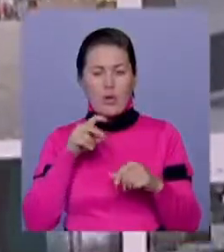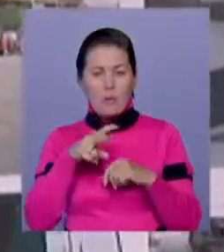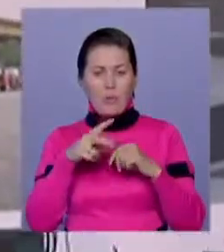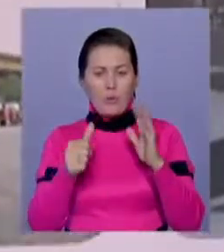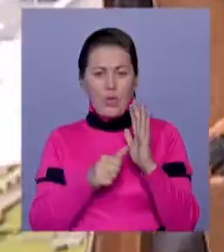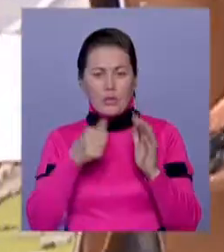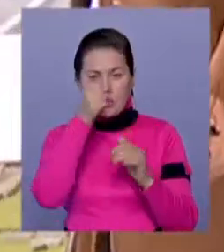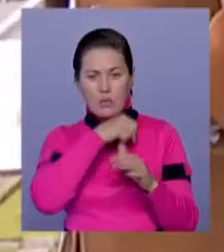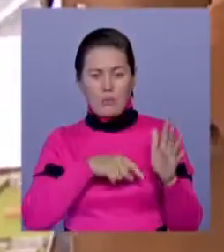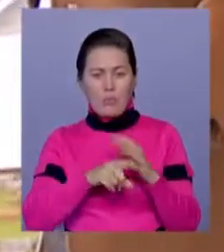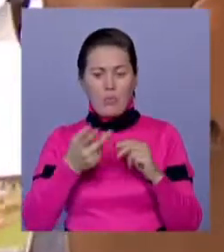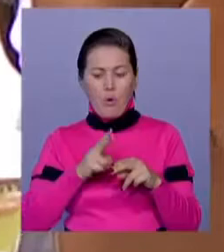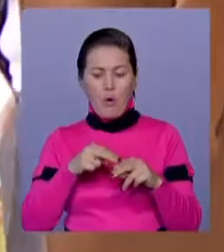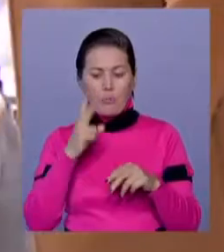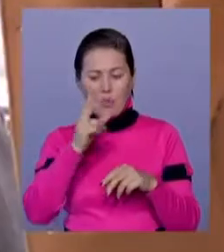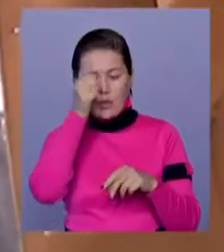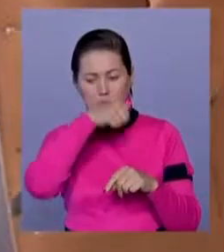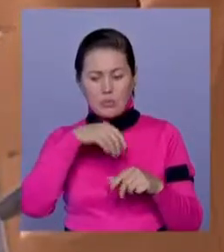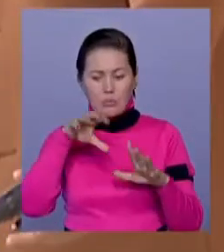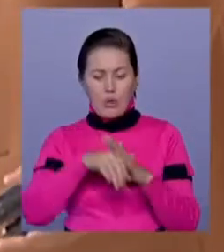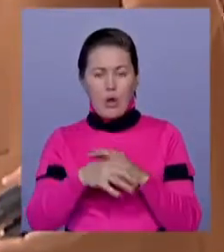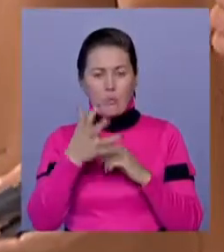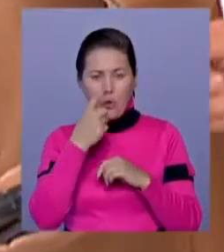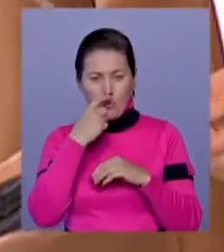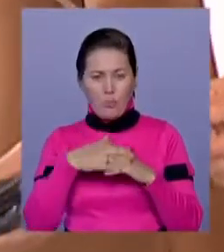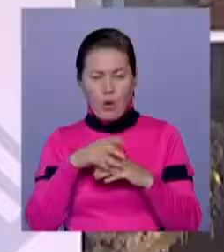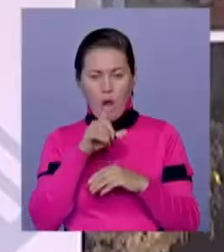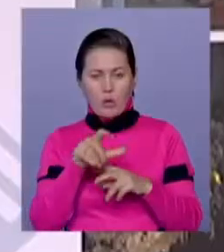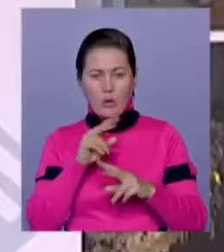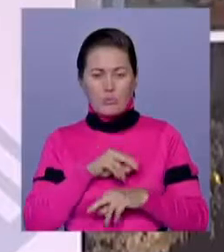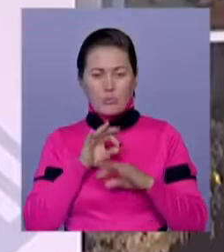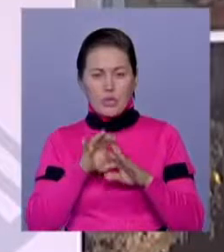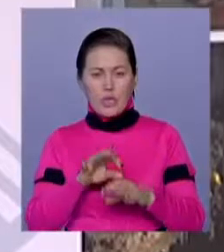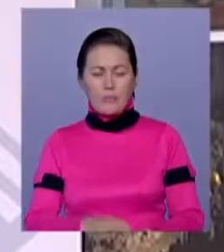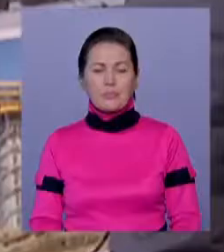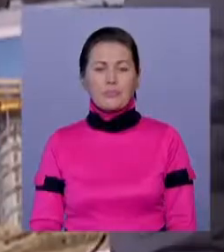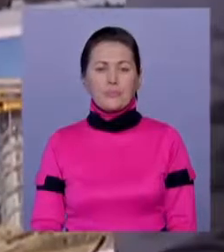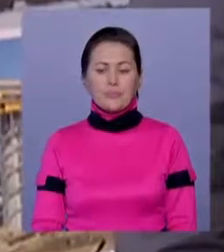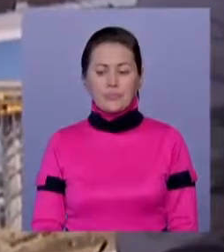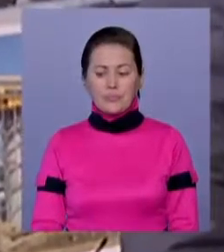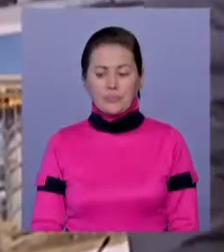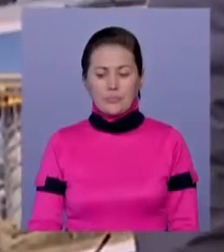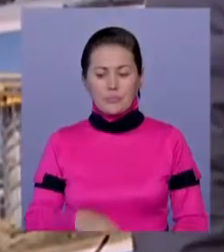жылы басталған болатын. 2 жыл ішінде мұнда 500-ге жуық адам жұмыс істеді.